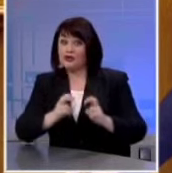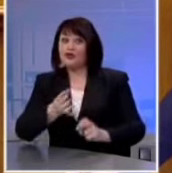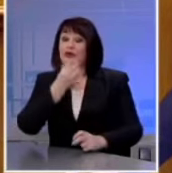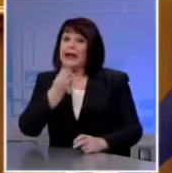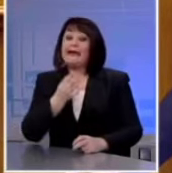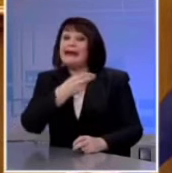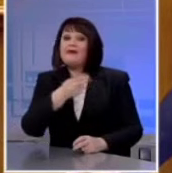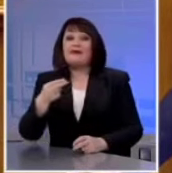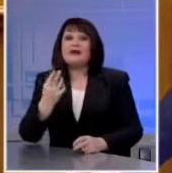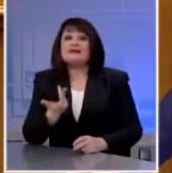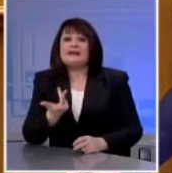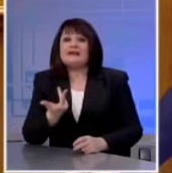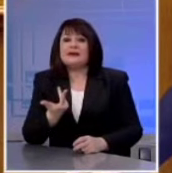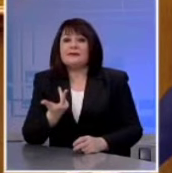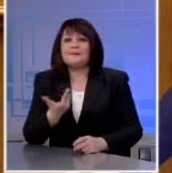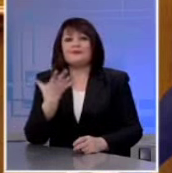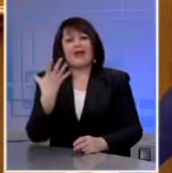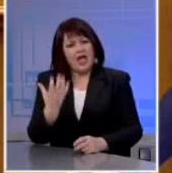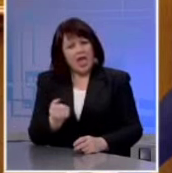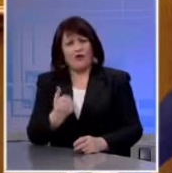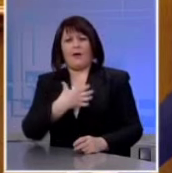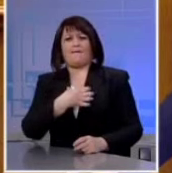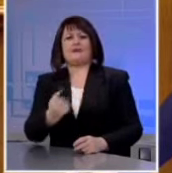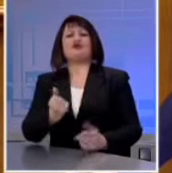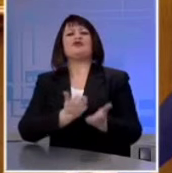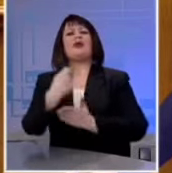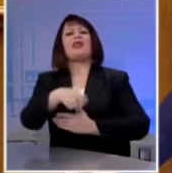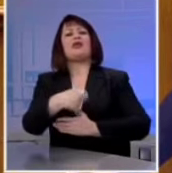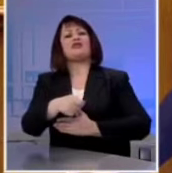κλισέ «έχω απόλυτη εμπιστοσύνη στη δικαιοσύνη»,